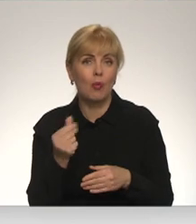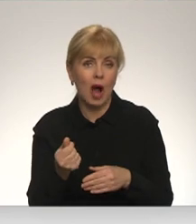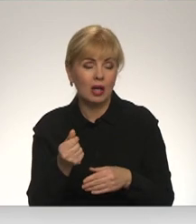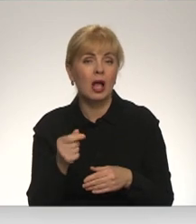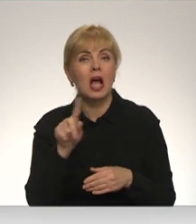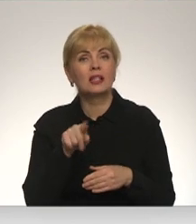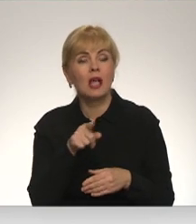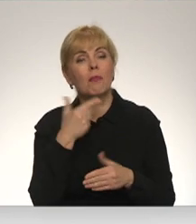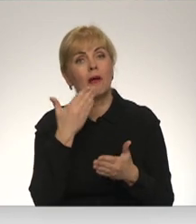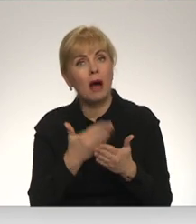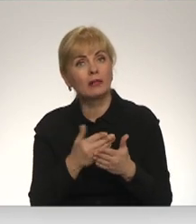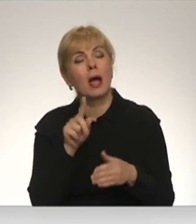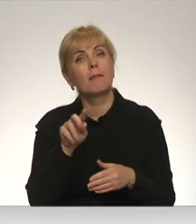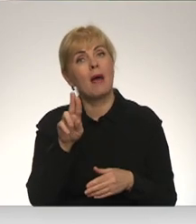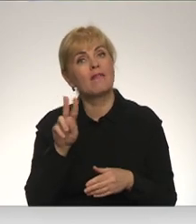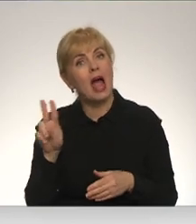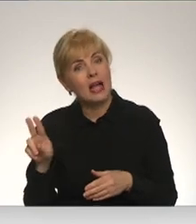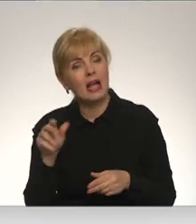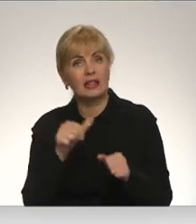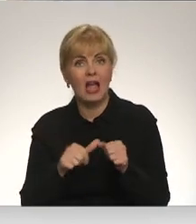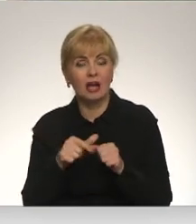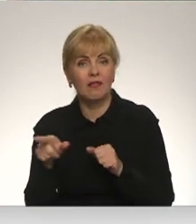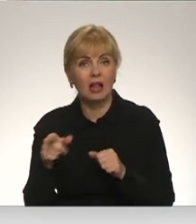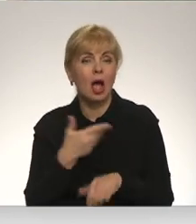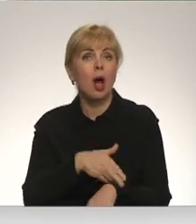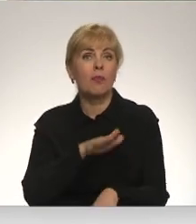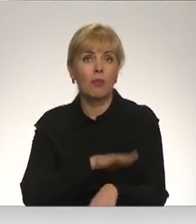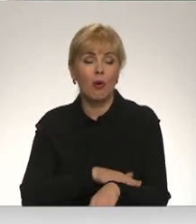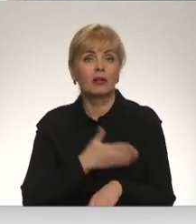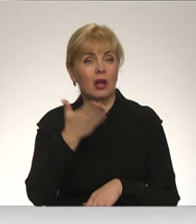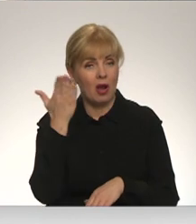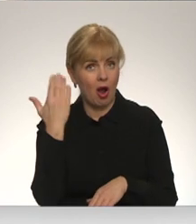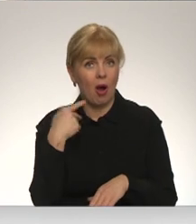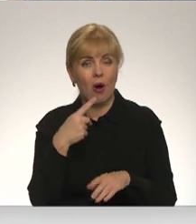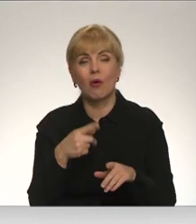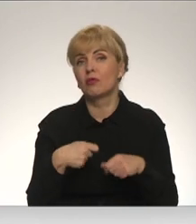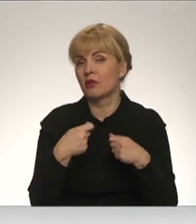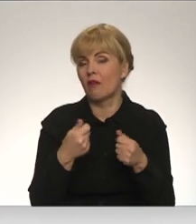variants būtu samazināt PVN degvielai, kas viņa prāt Polijā jau esot sniedzis